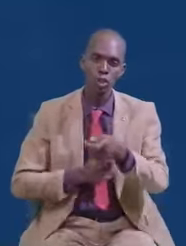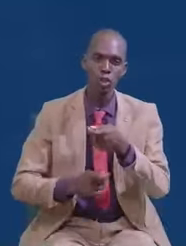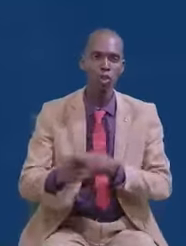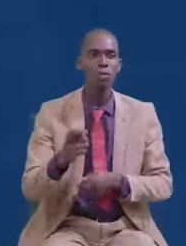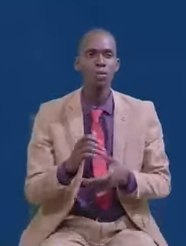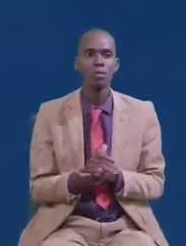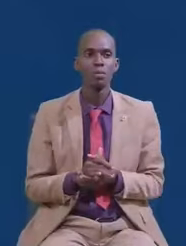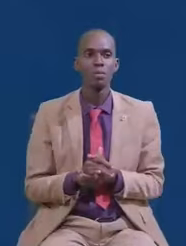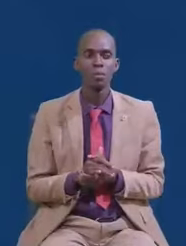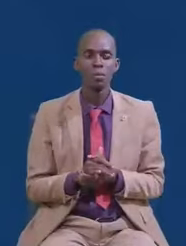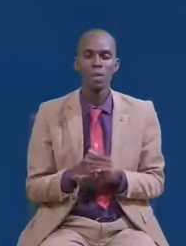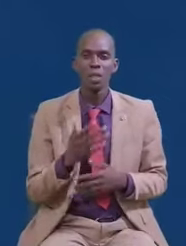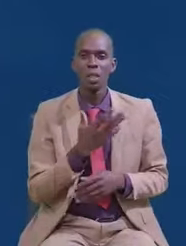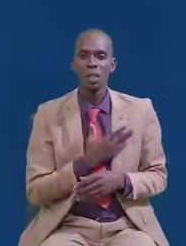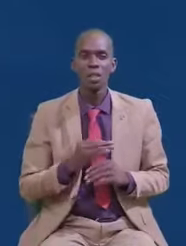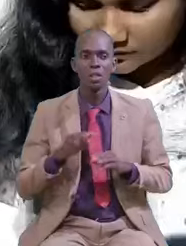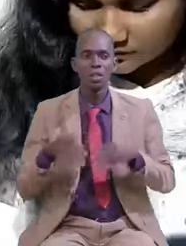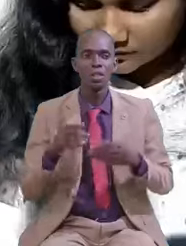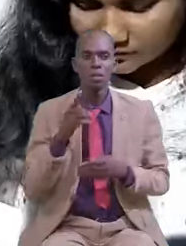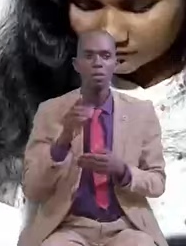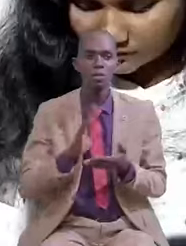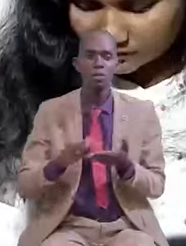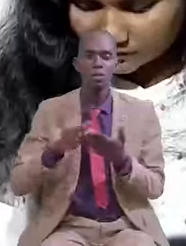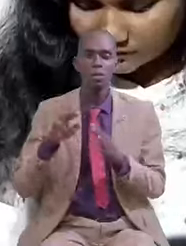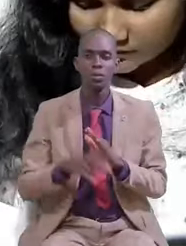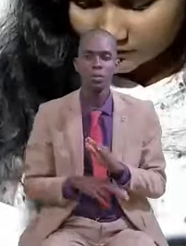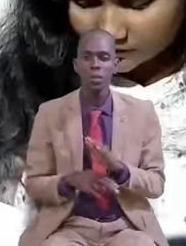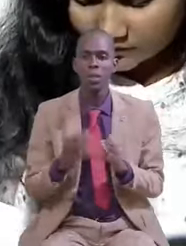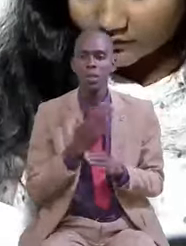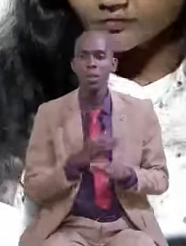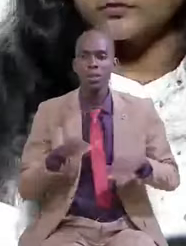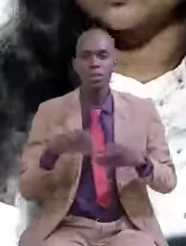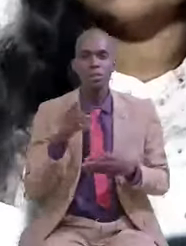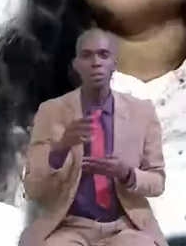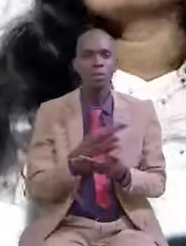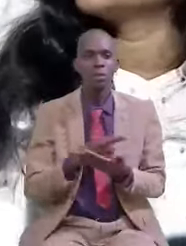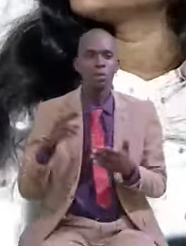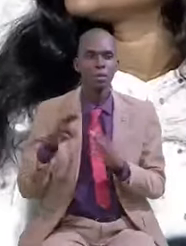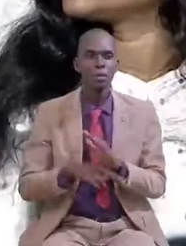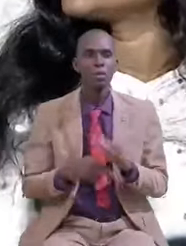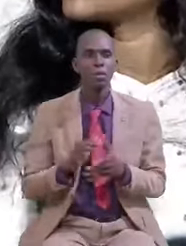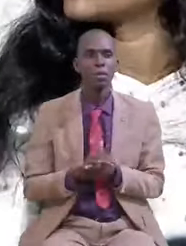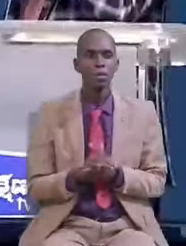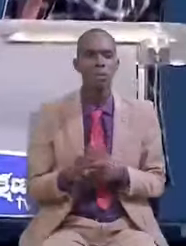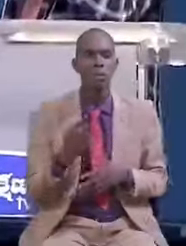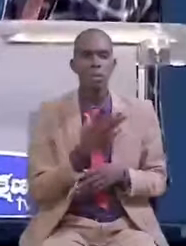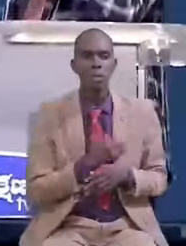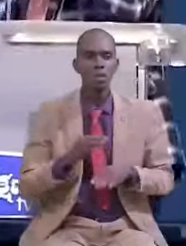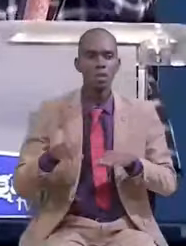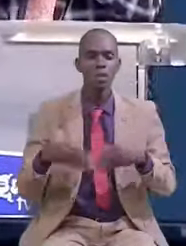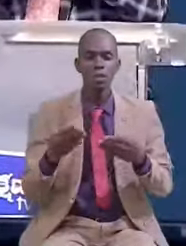il vous pardonne, il vous offre la justice, il vous offre une nouvelle vie.